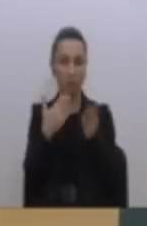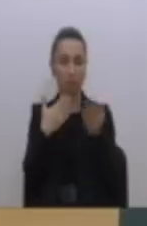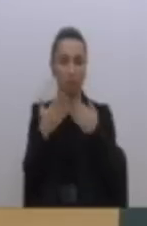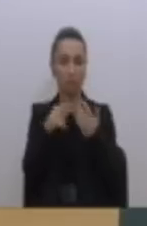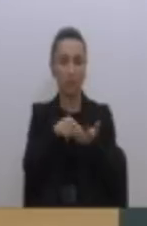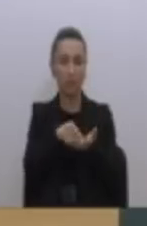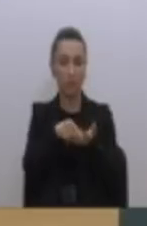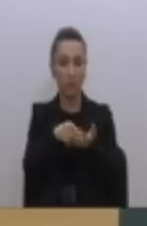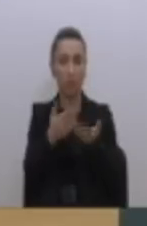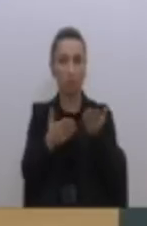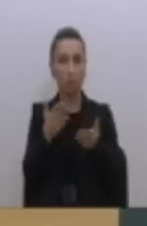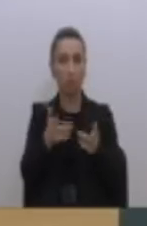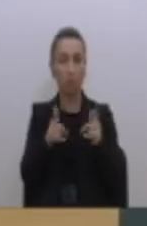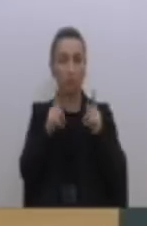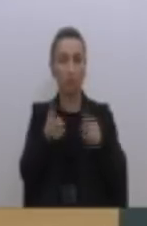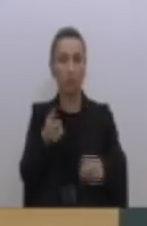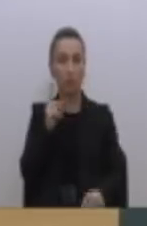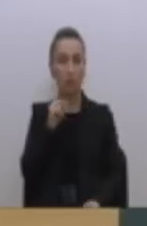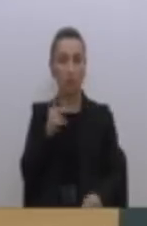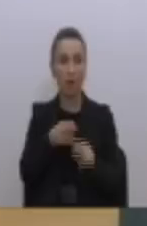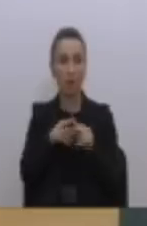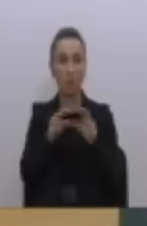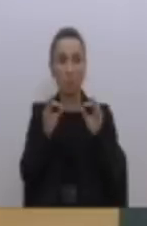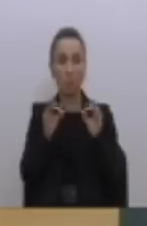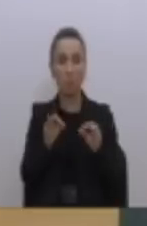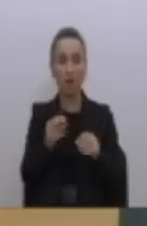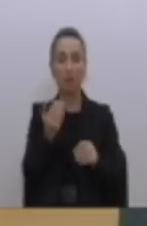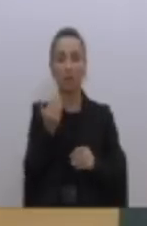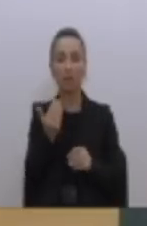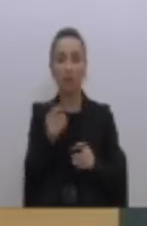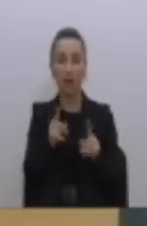თუ დაგვეთანხმებით, რომ ეს მართლა თქვენი,